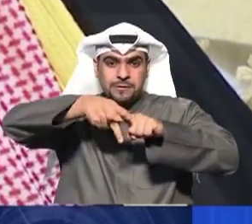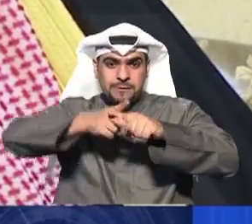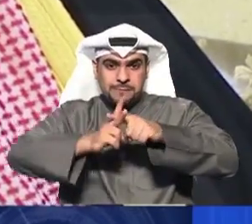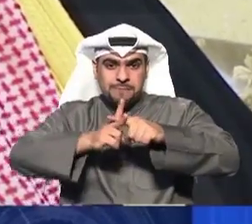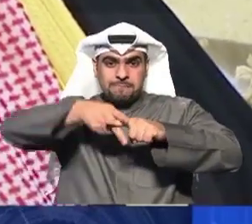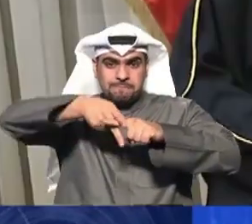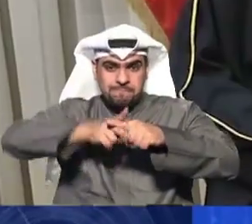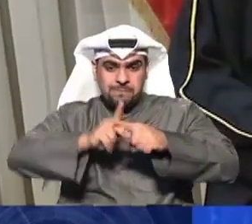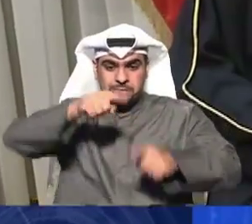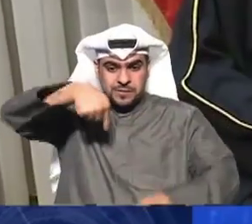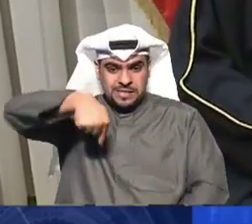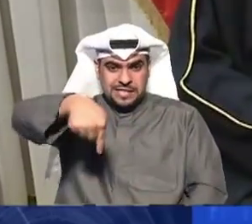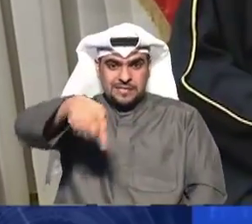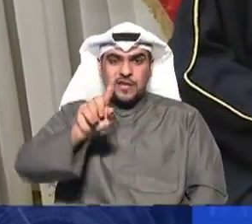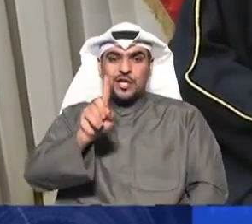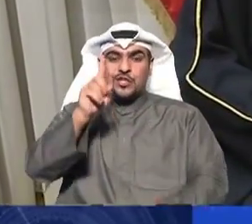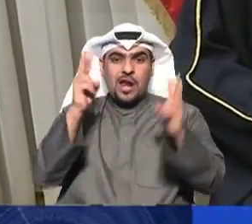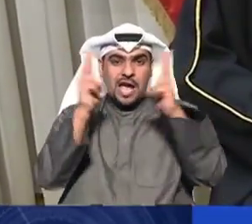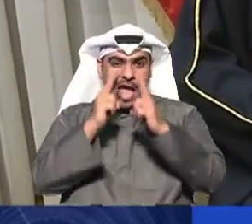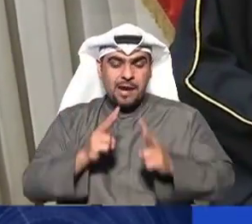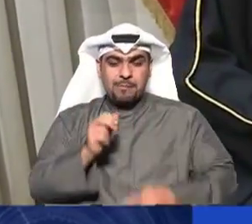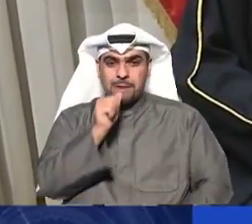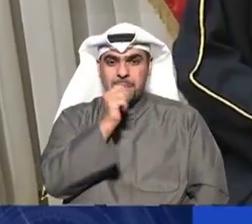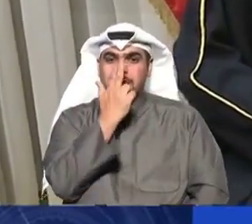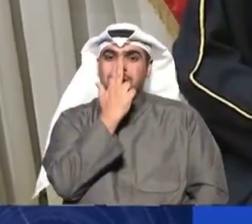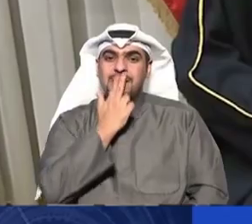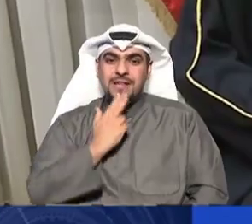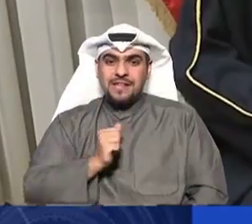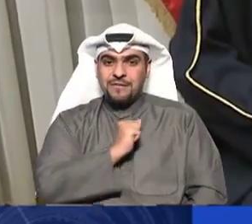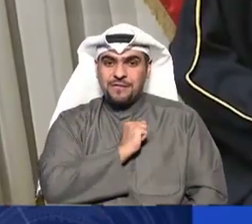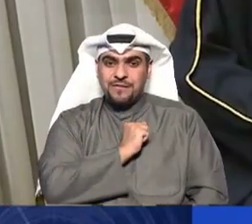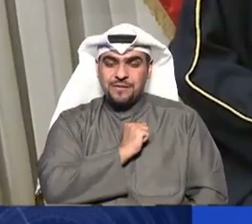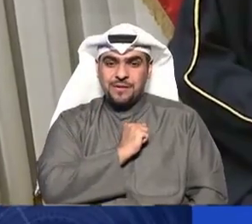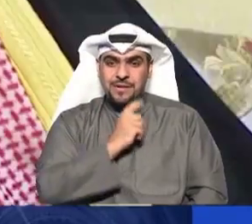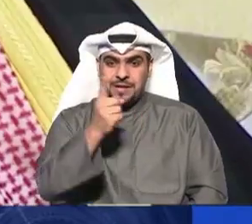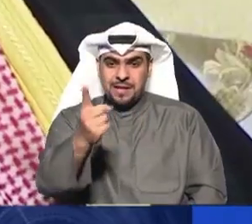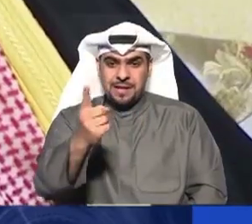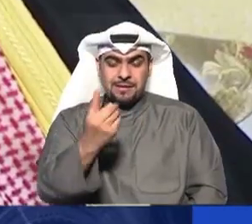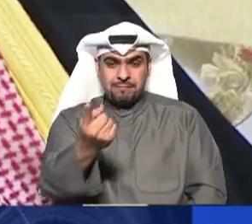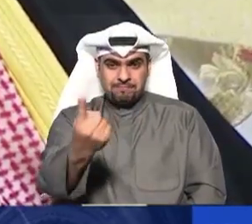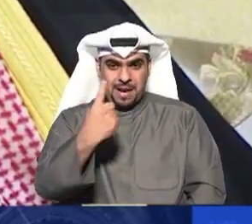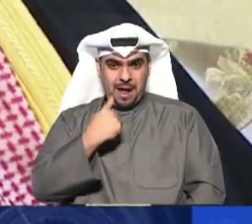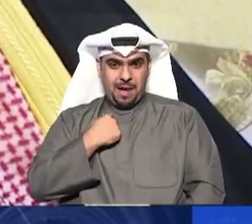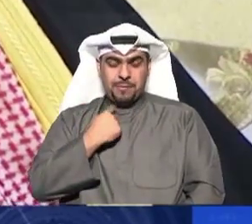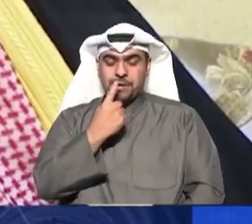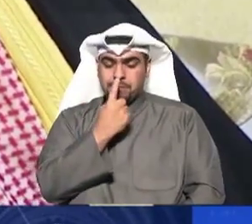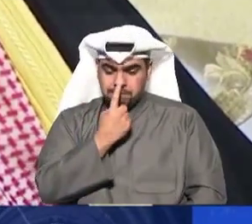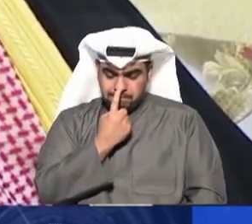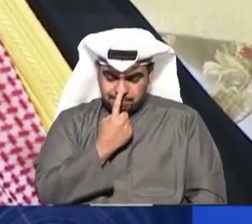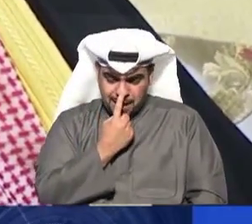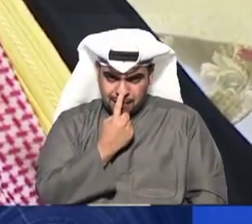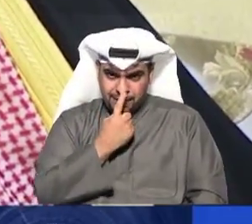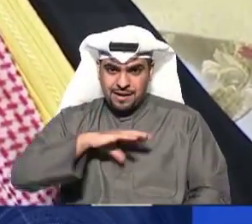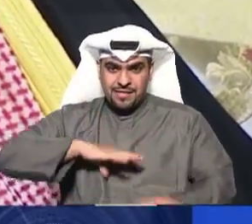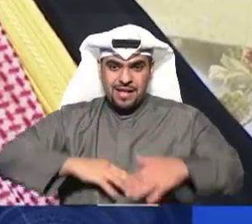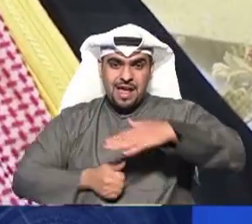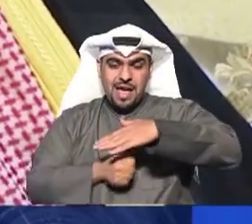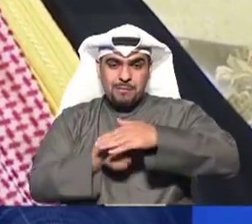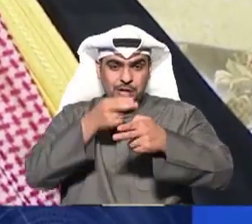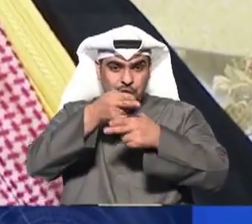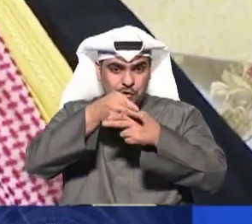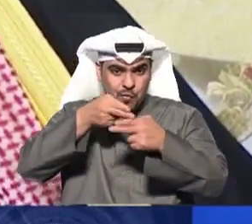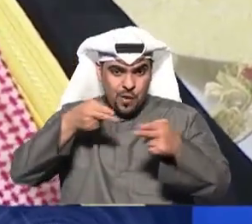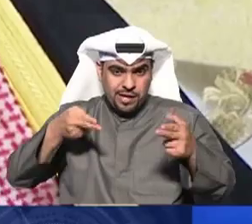إلى موسم إن شاء الله قادم. التنفيذ اللي توجيهات سيدي صاحب السمو راح يكون عملنا